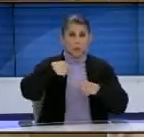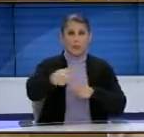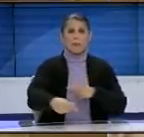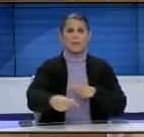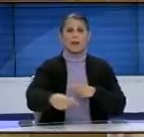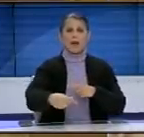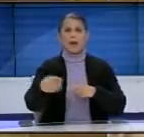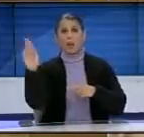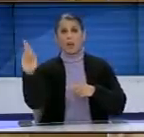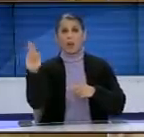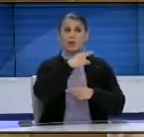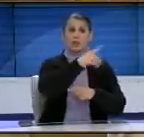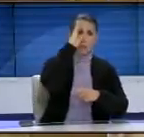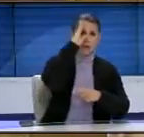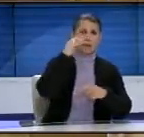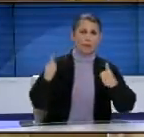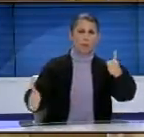ακολουθήσει,